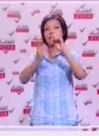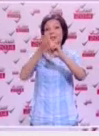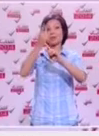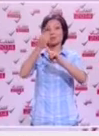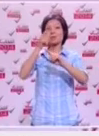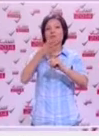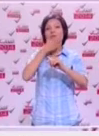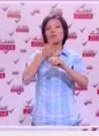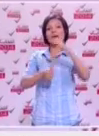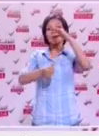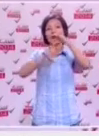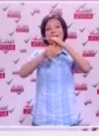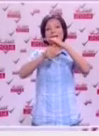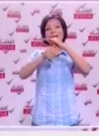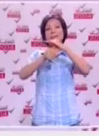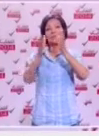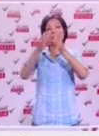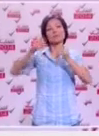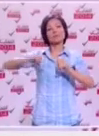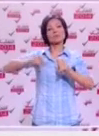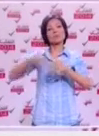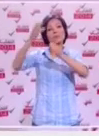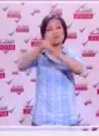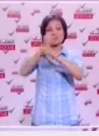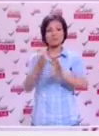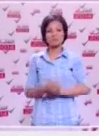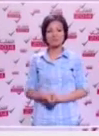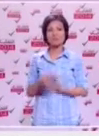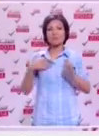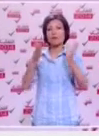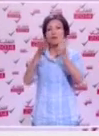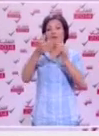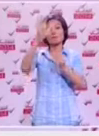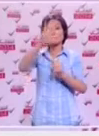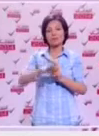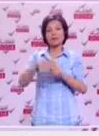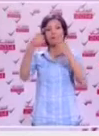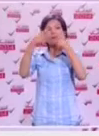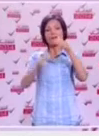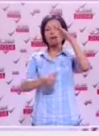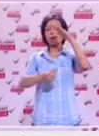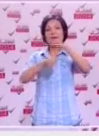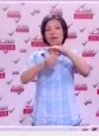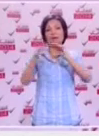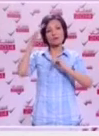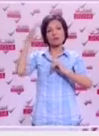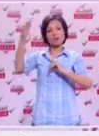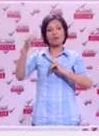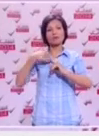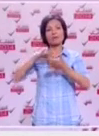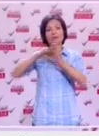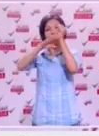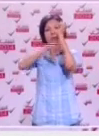عنا مثال رئيس الحزب شاب ناجح في مجال الاعمال الاتحاد الوطني الحر برئاسه السيد سليم الرياحي وكل